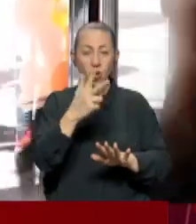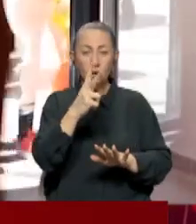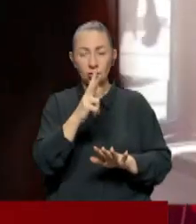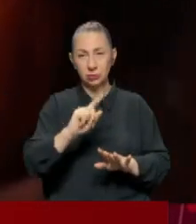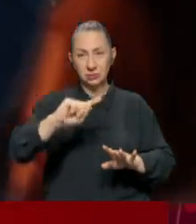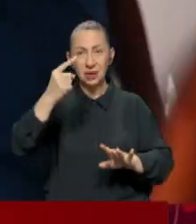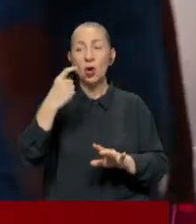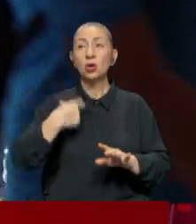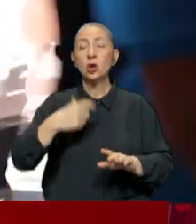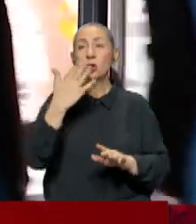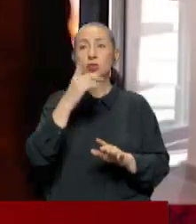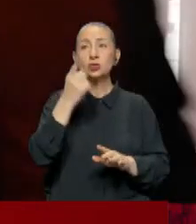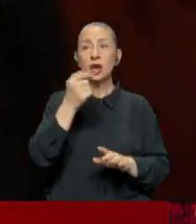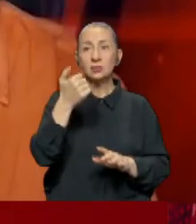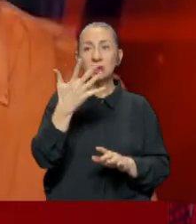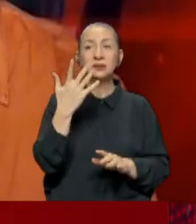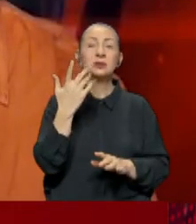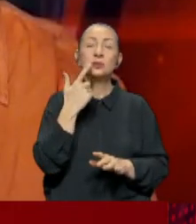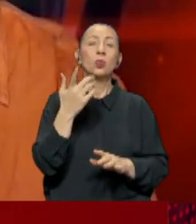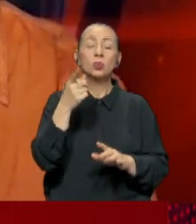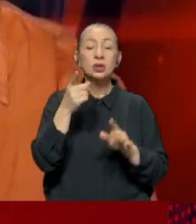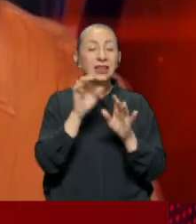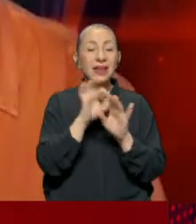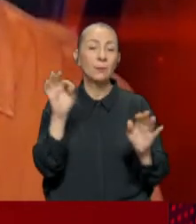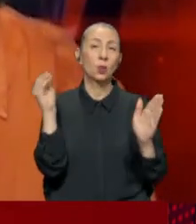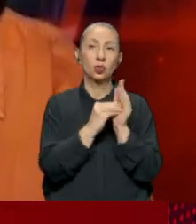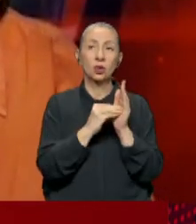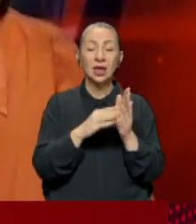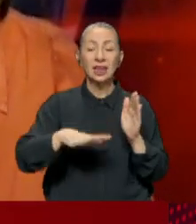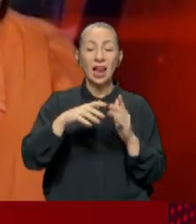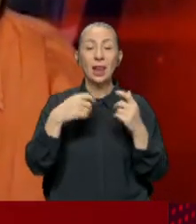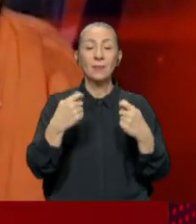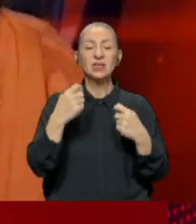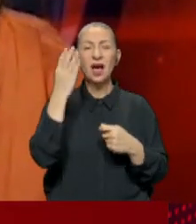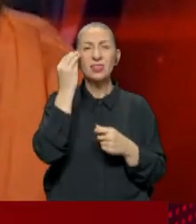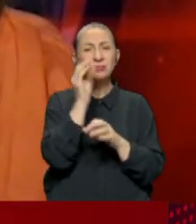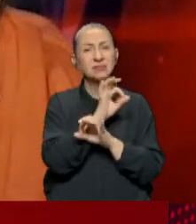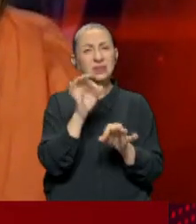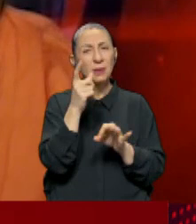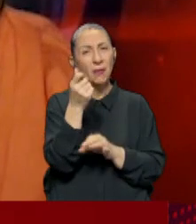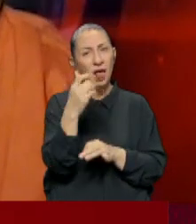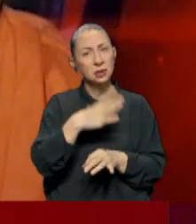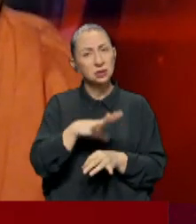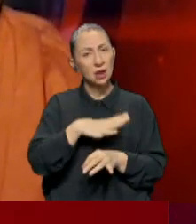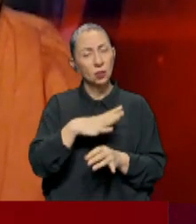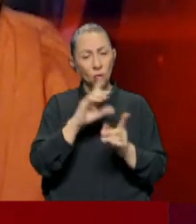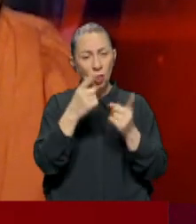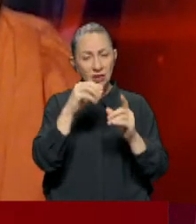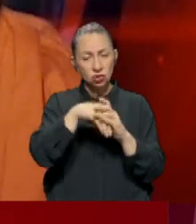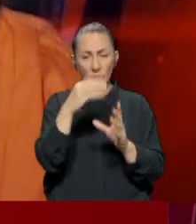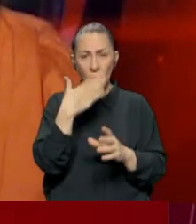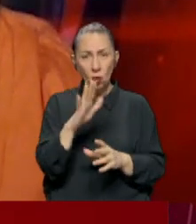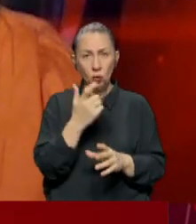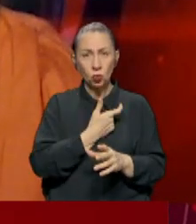geçişlerde özel okullar 165 dinlemiyordu. Buna da noktayı koydu. Genel gider gibi anlamsız bir bedelinde yönetmelikte yer